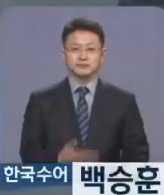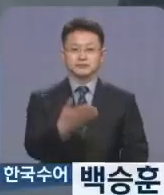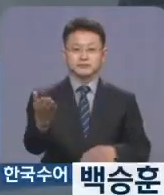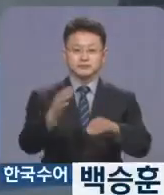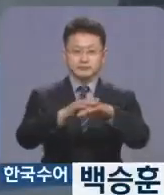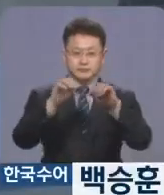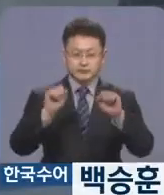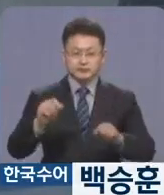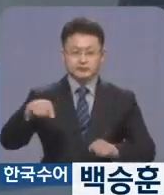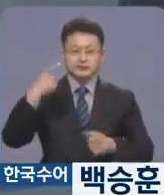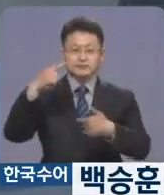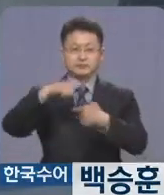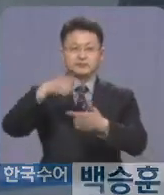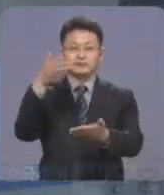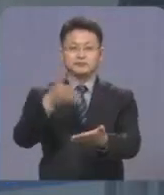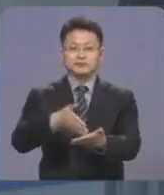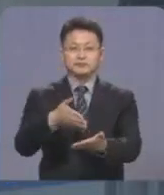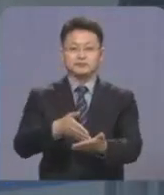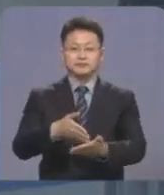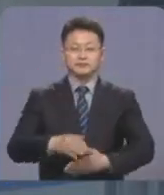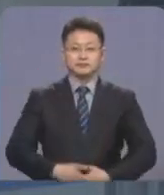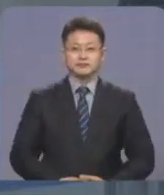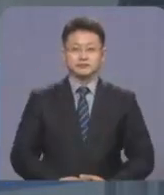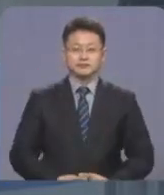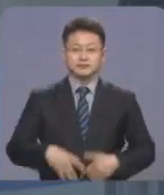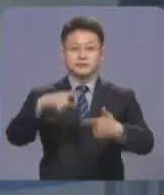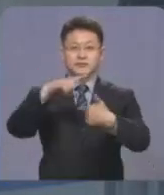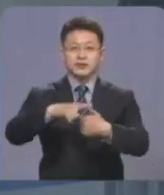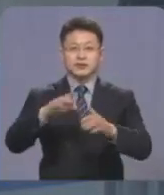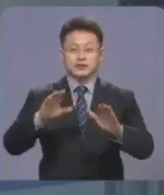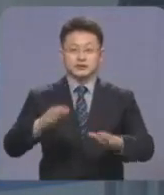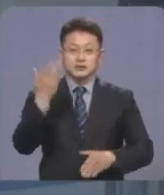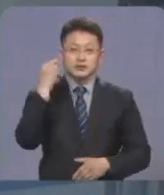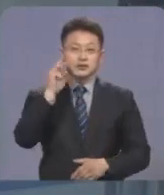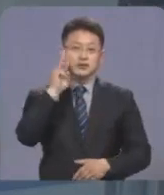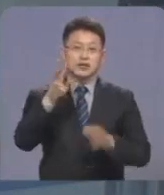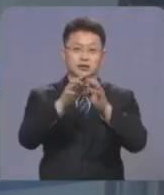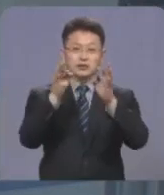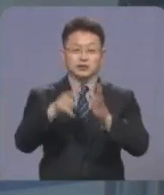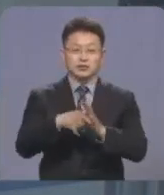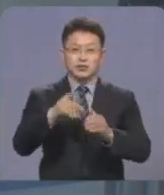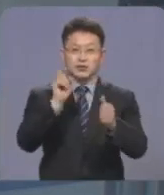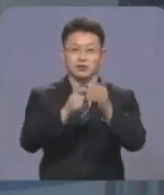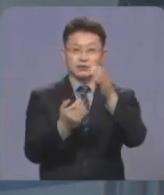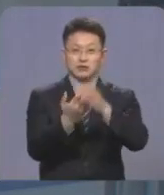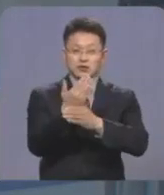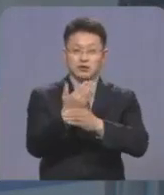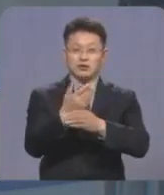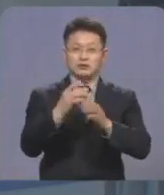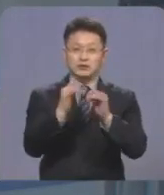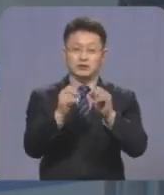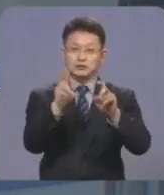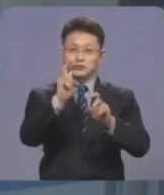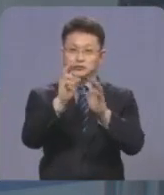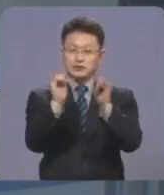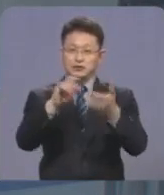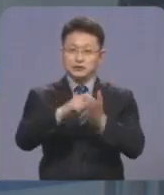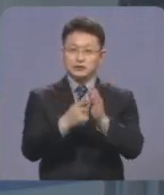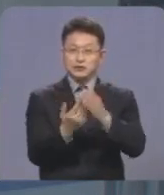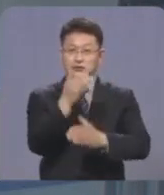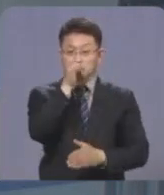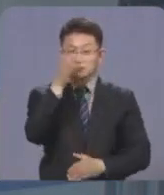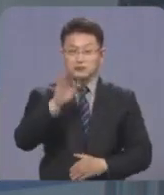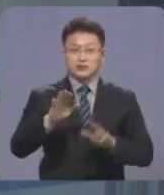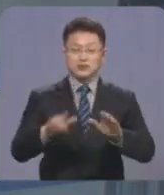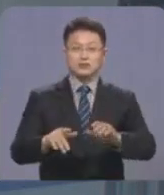여러분 안녕하십니까 이어서 경남 소식 전해드립니다 경남에서는 최근 사흘 동안 코로나 이고 신규 악진 자가 20병 대로 줄 춤 하는가 싶더니